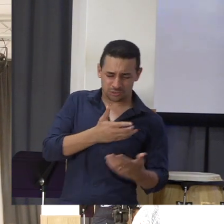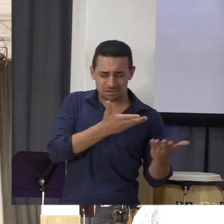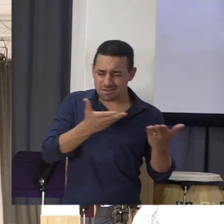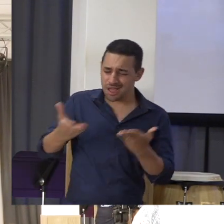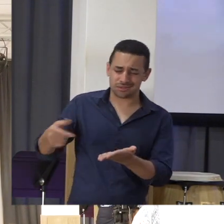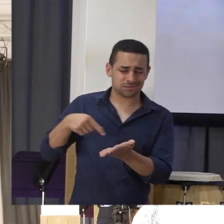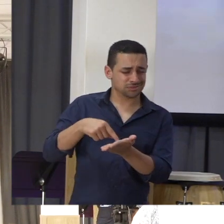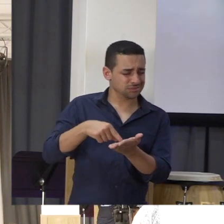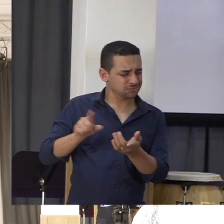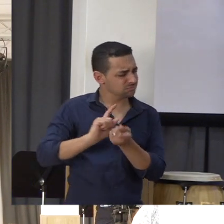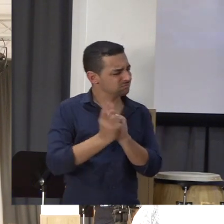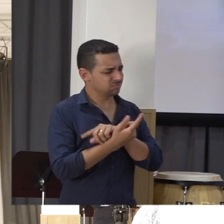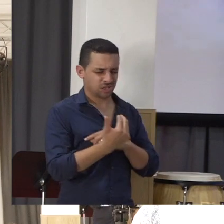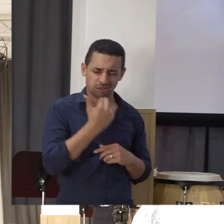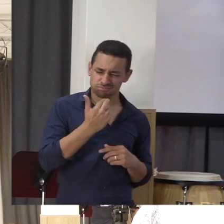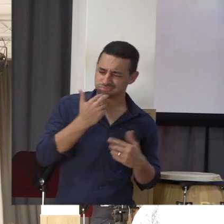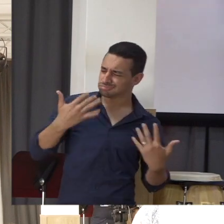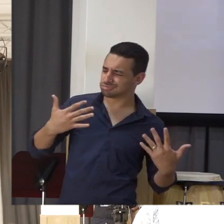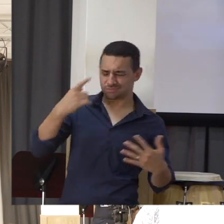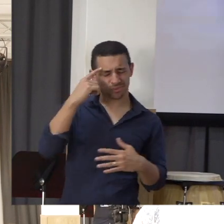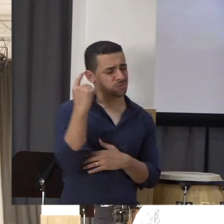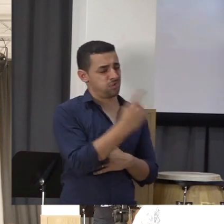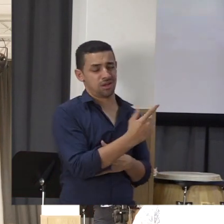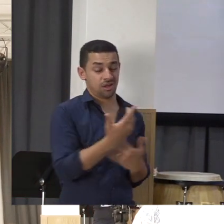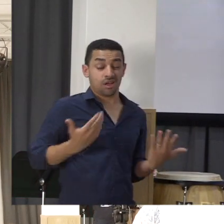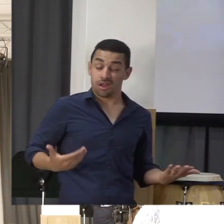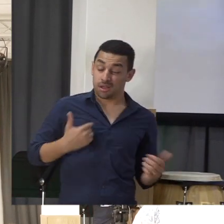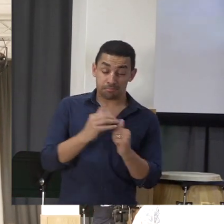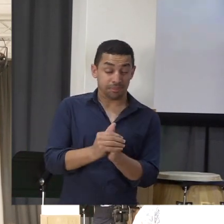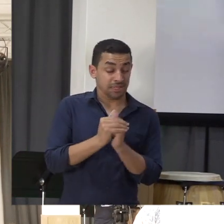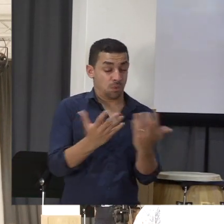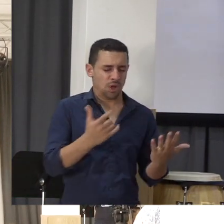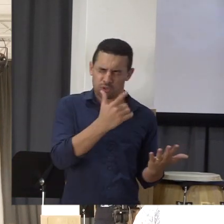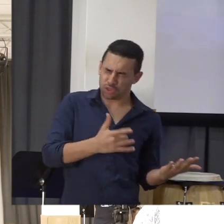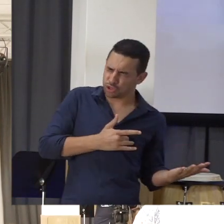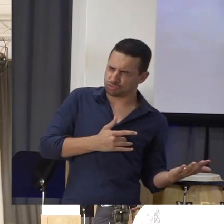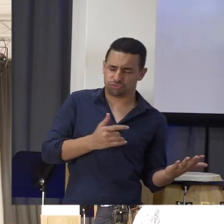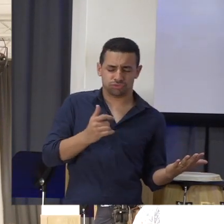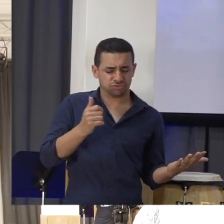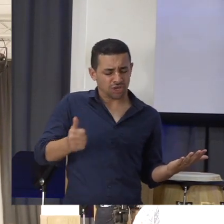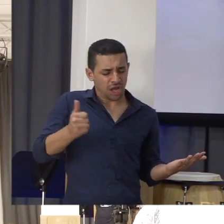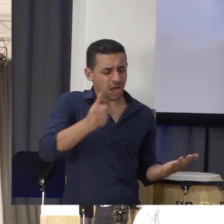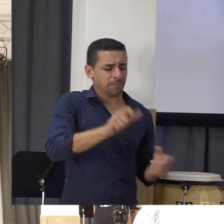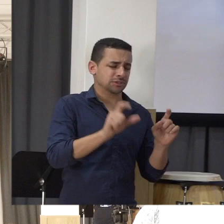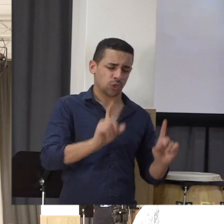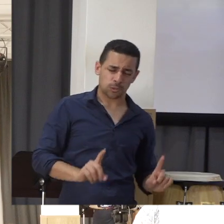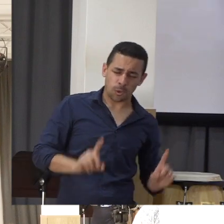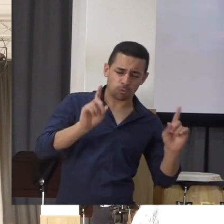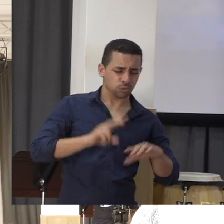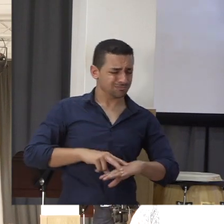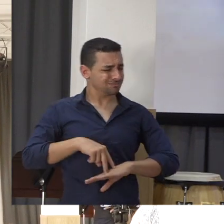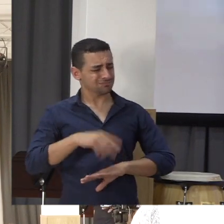grâce, est devenu un instrument incontournable. Ma prière ce matin, c'est que tu touches le cœur de celui qui se lève ce